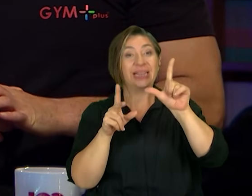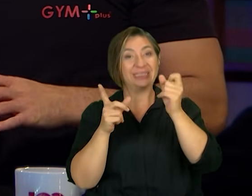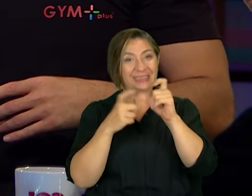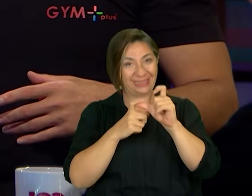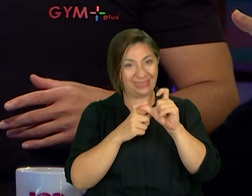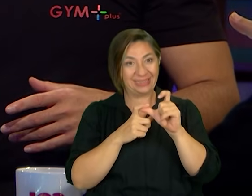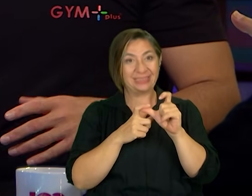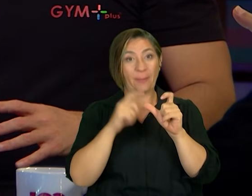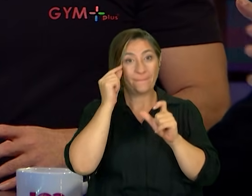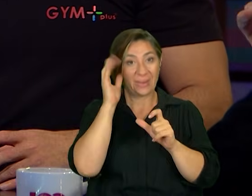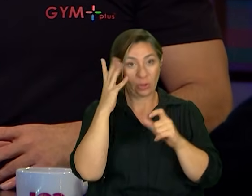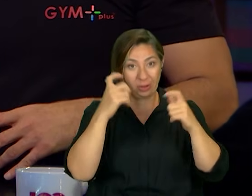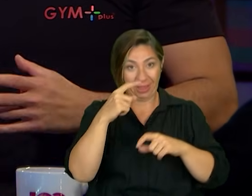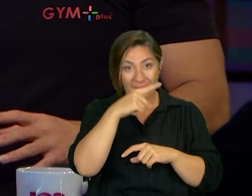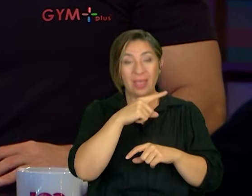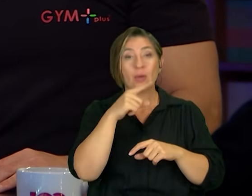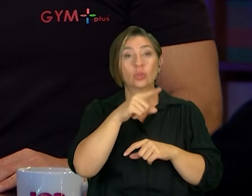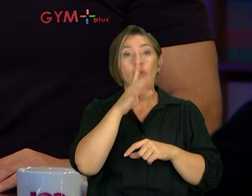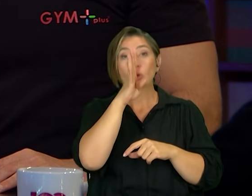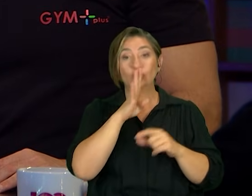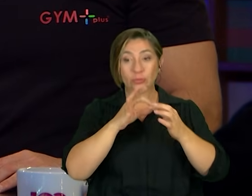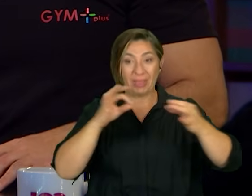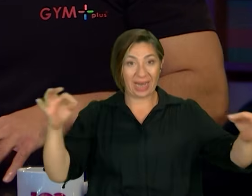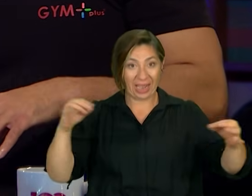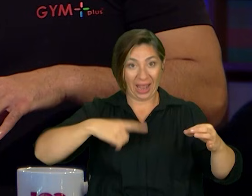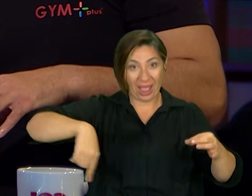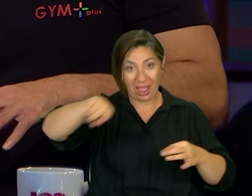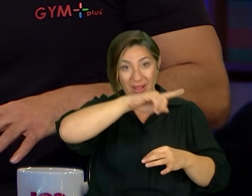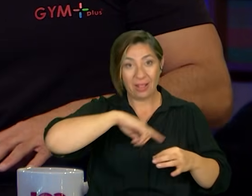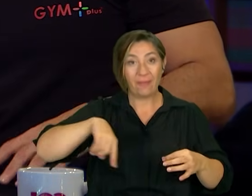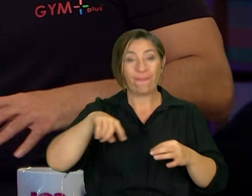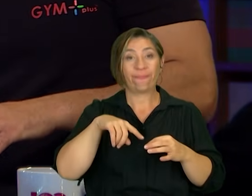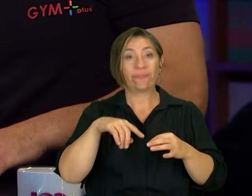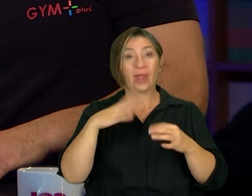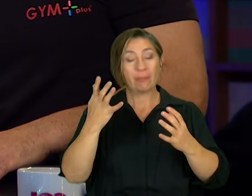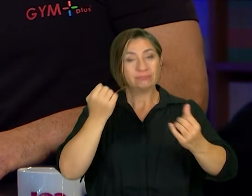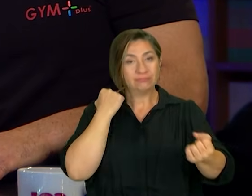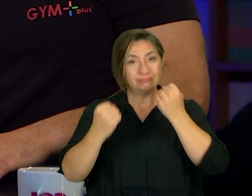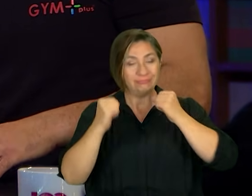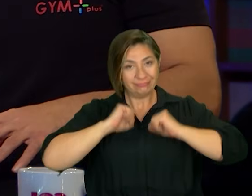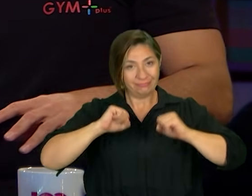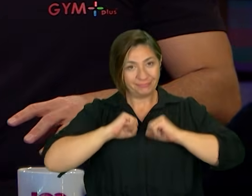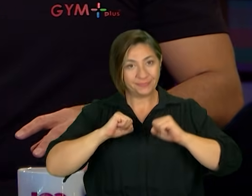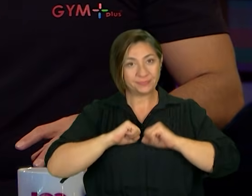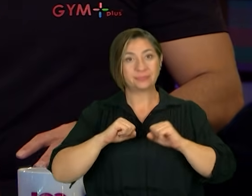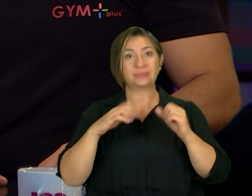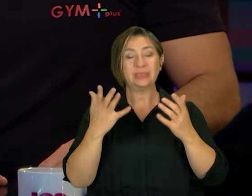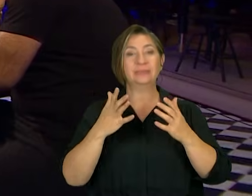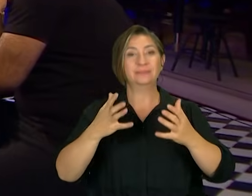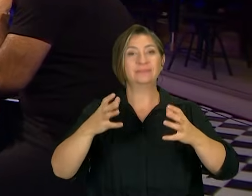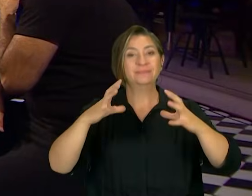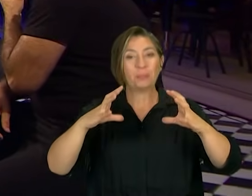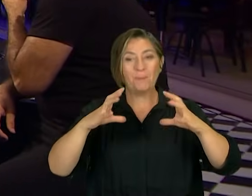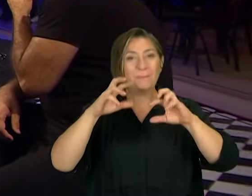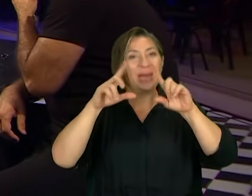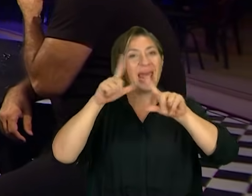Plus. Burada Bakırköy'de hem mi? Bakırköy'de. Burası 400 metrekare bir yer. Hem fitness eğitimi veriyoruz. Hem pilates